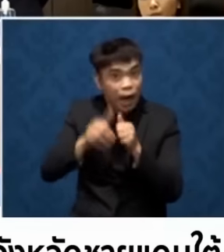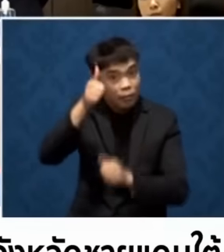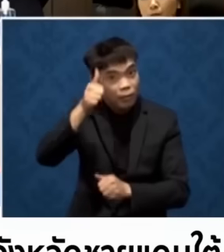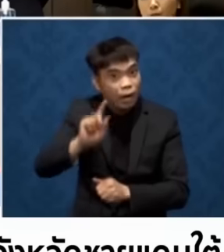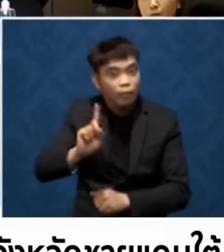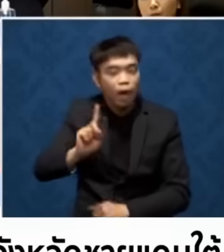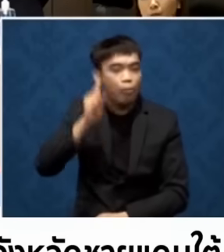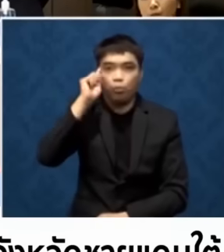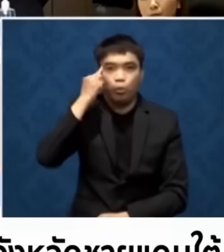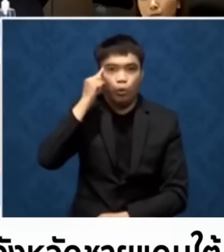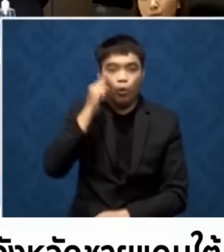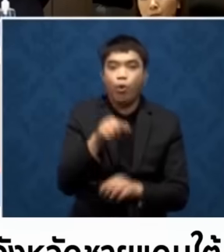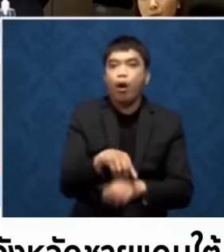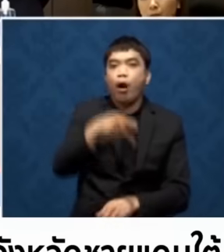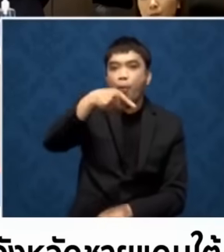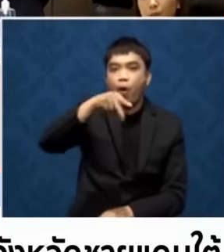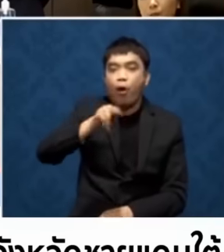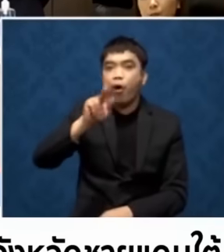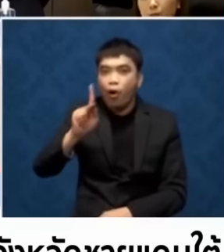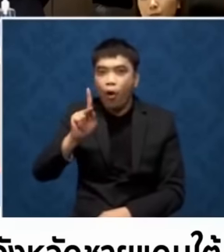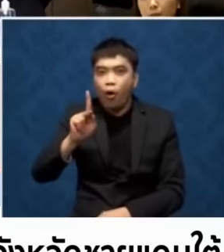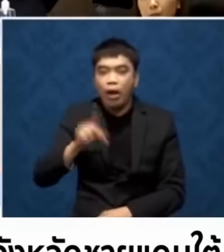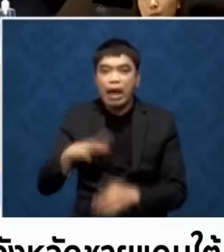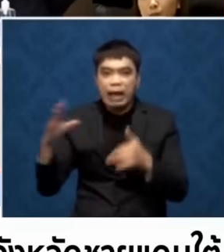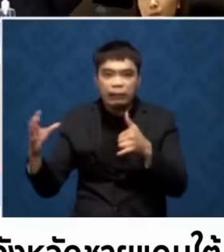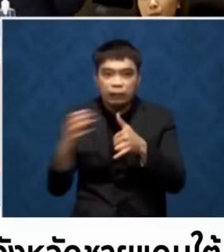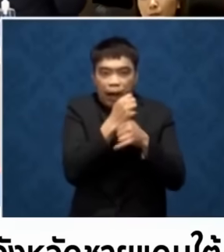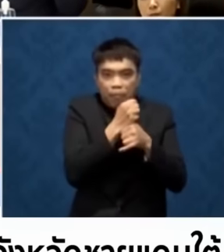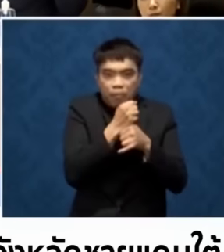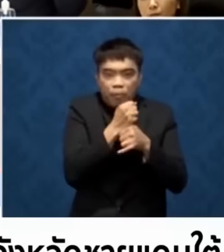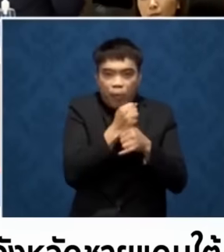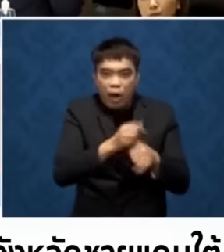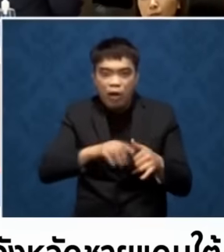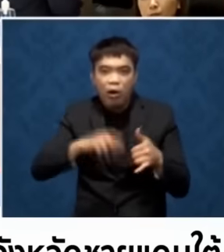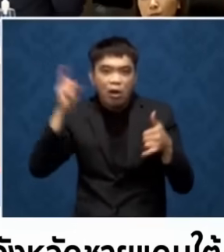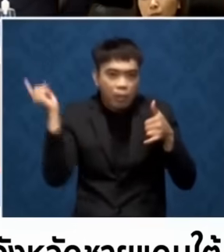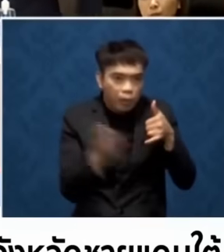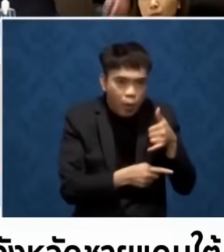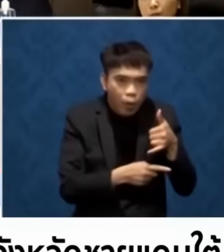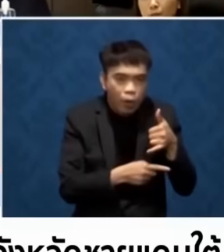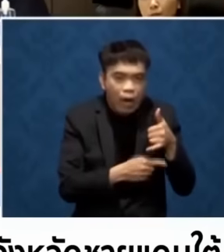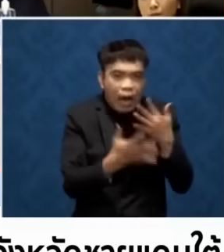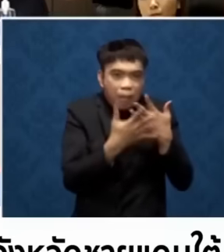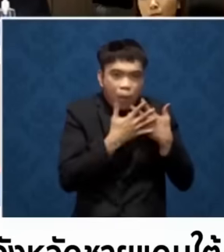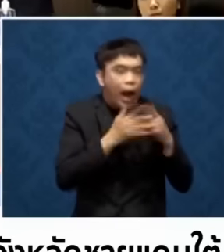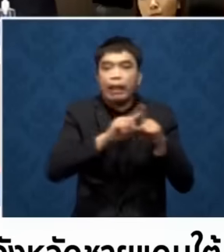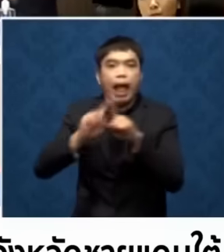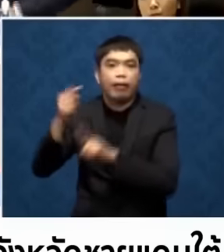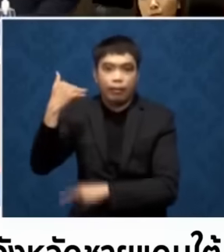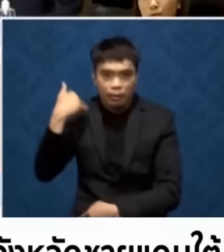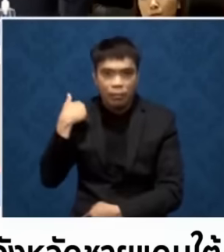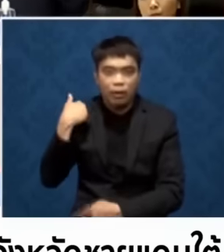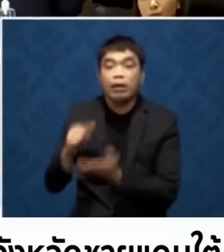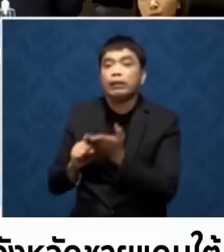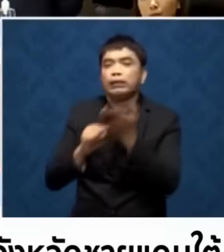ป้องกันการอุ้มหายและซ้อมทรมานพวกเราในสภาล่าเห็นตรงกันส่งขึ้นไปที่วุฒิสภาวุฒิสภา